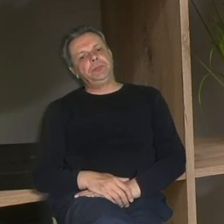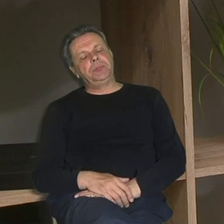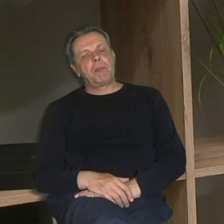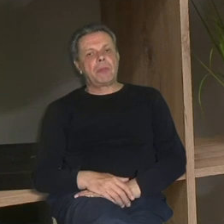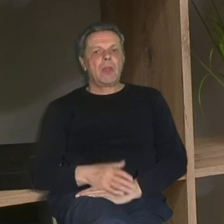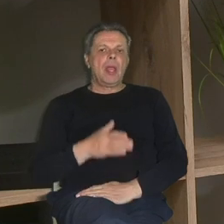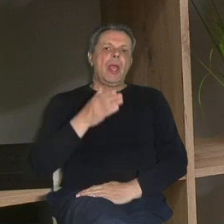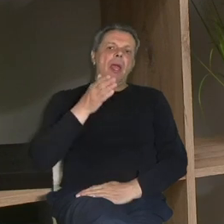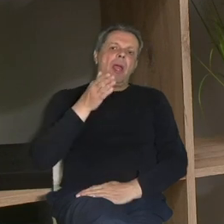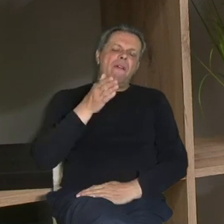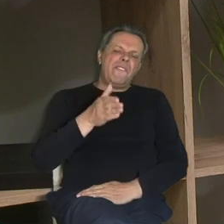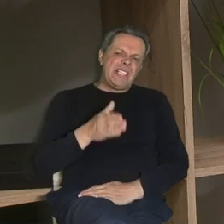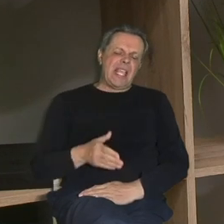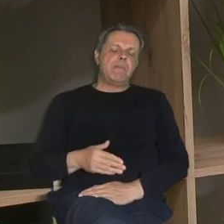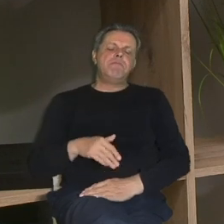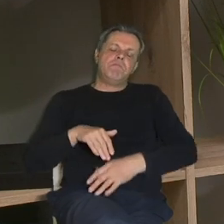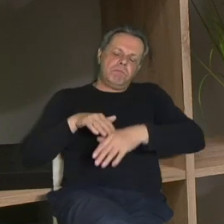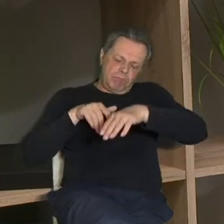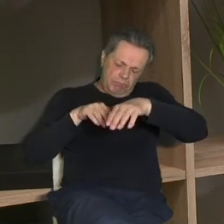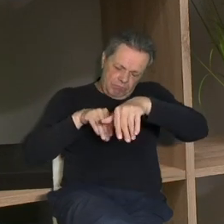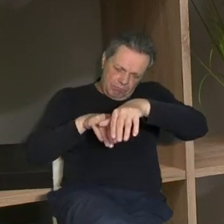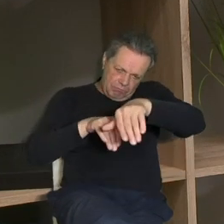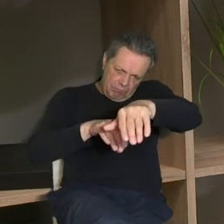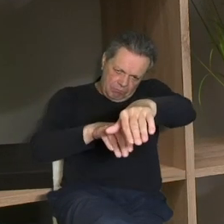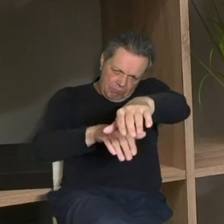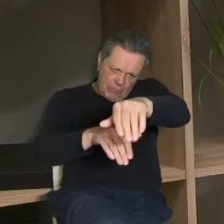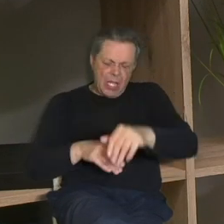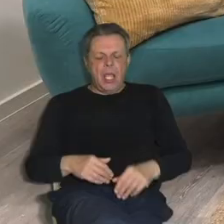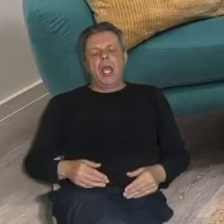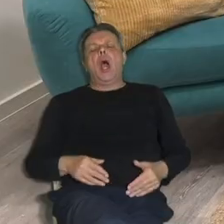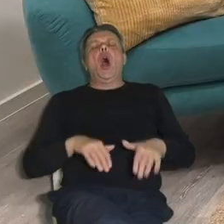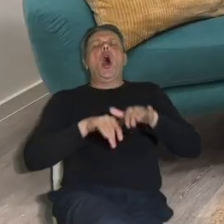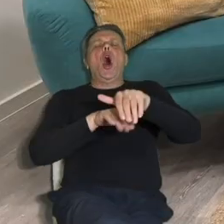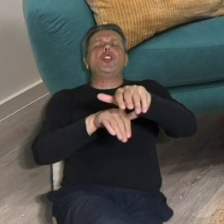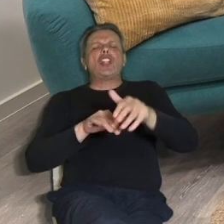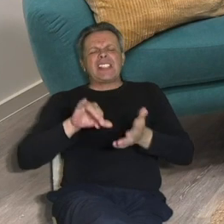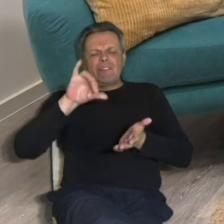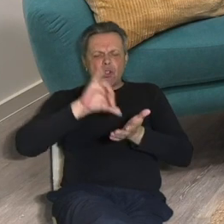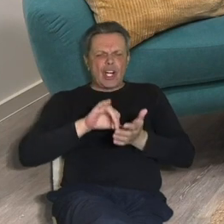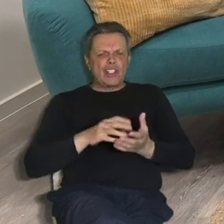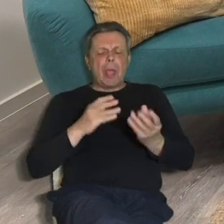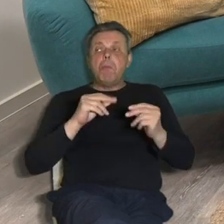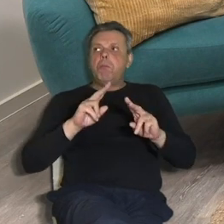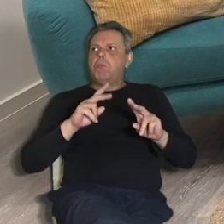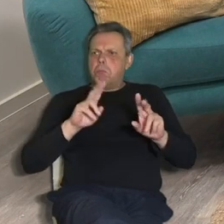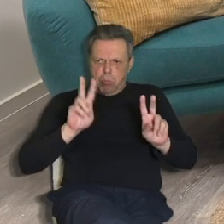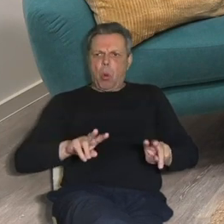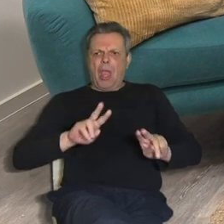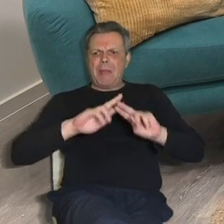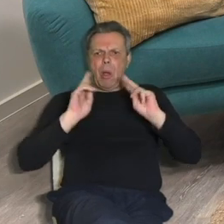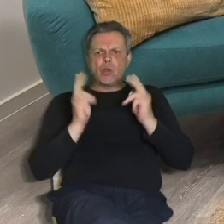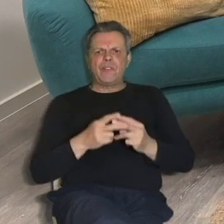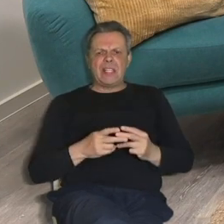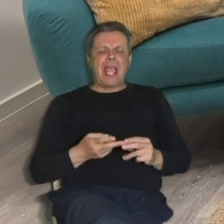ste hodočasničko, odnosno vi ste u hodočasničkom središtu, puno ih je u svijetu, najviše ih je koliko